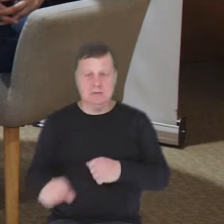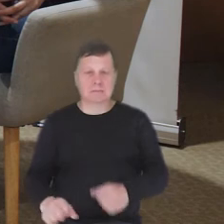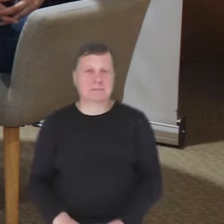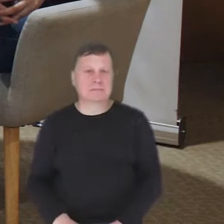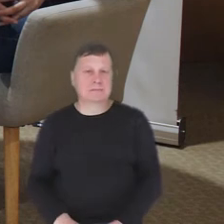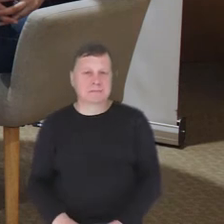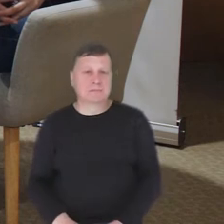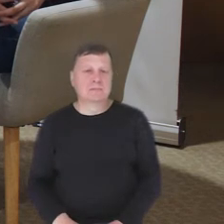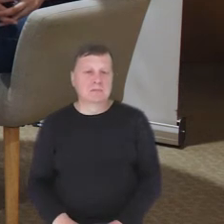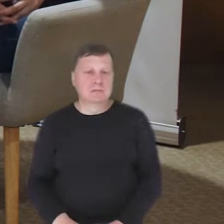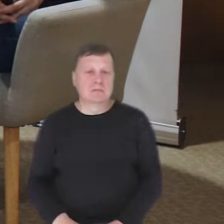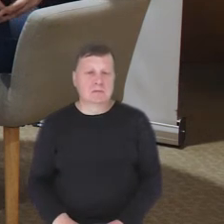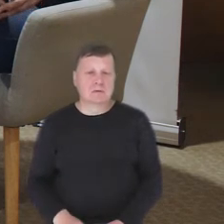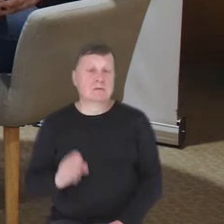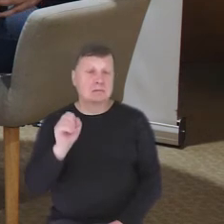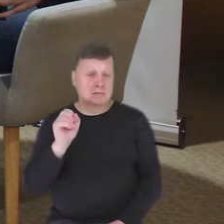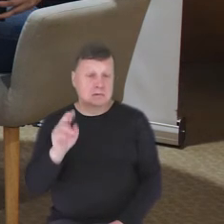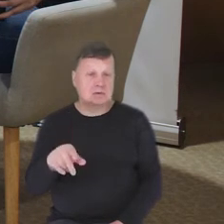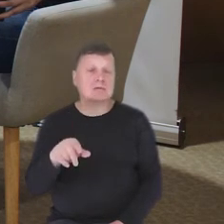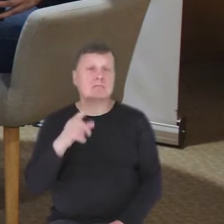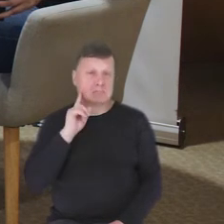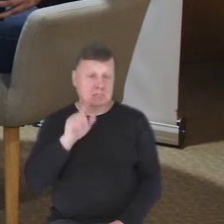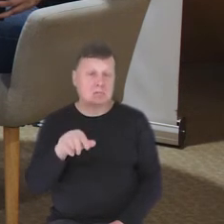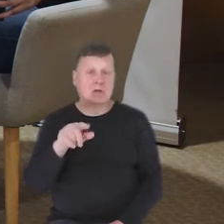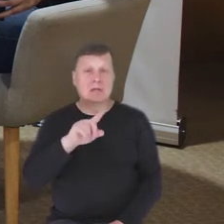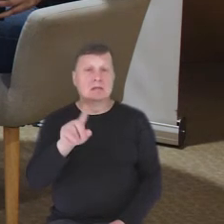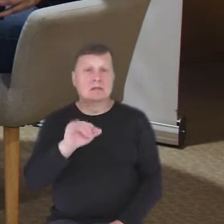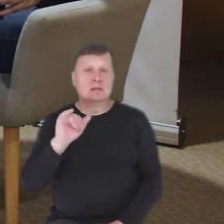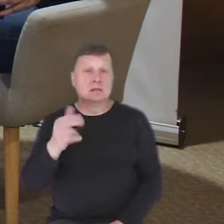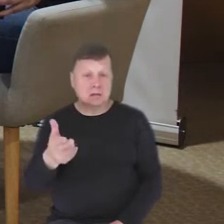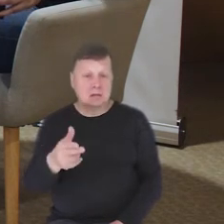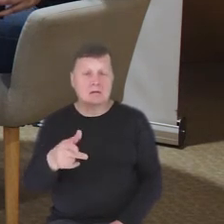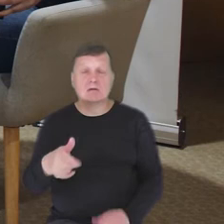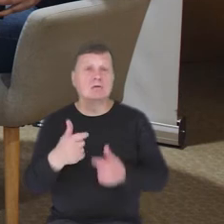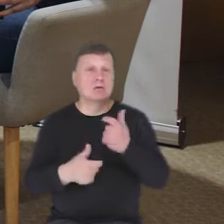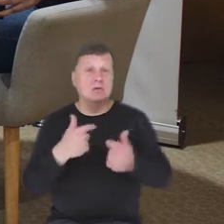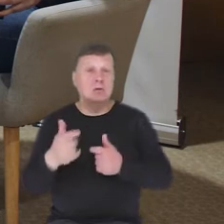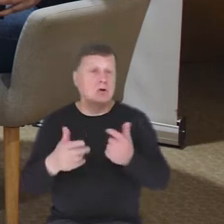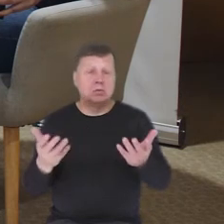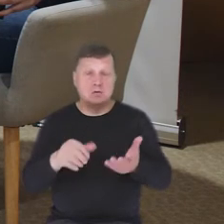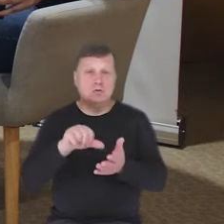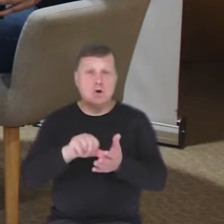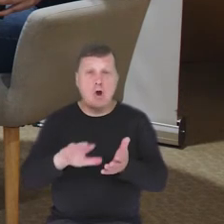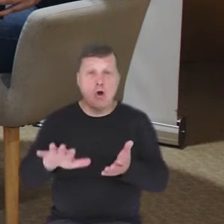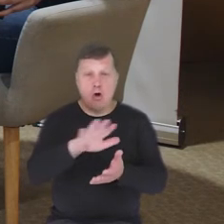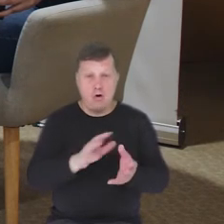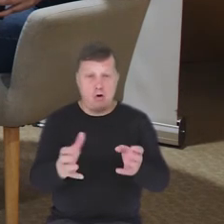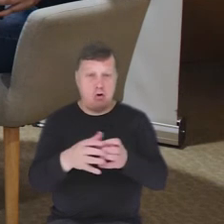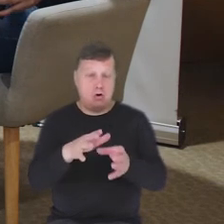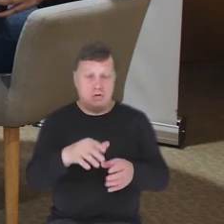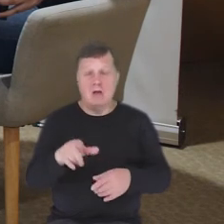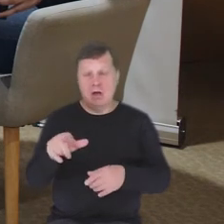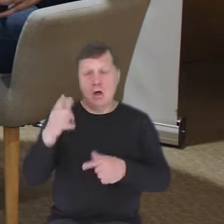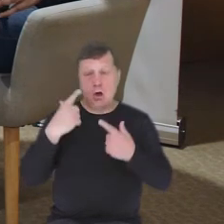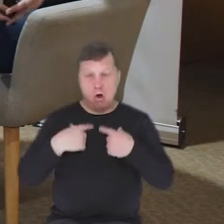Tak, bo to, co już padało tutaj, ziny to jest coś, co się robi w środowisku. Robisz to jako osoba,